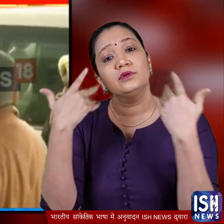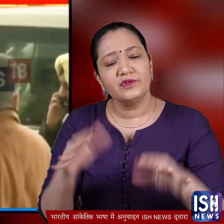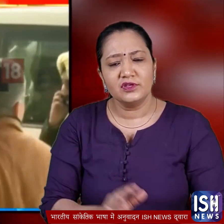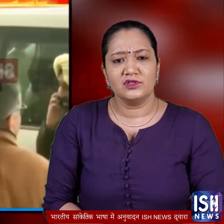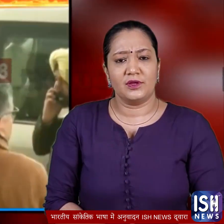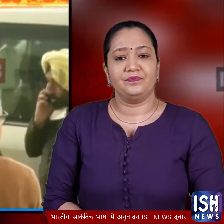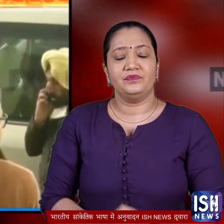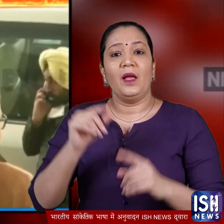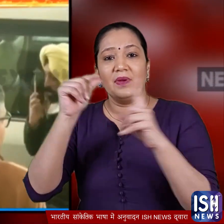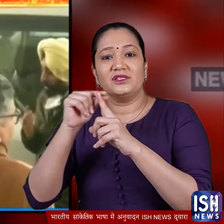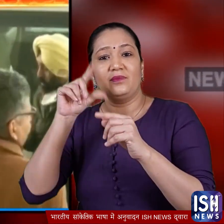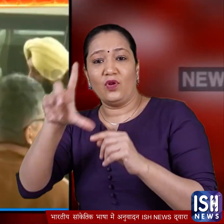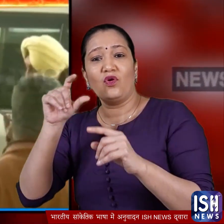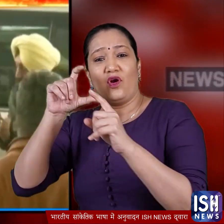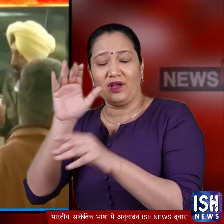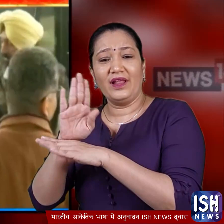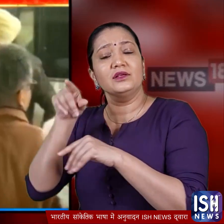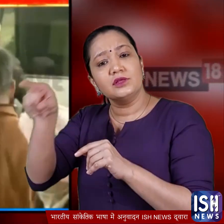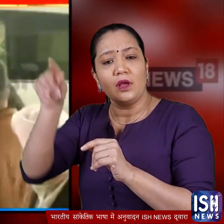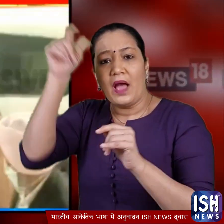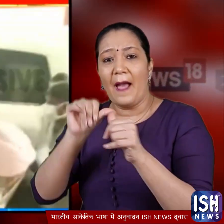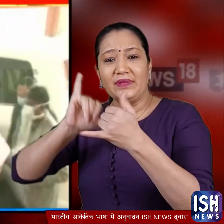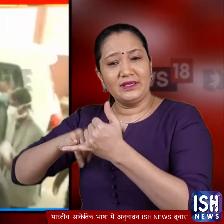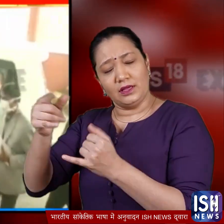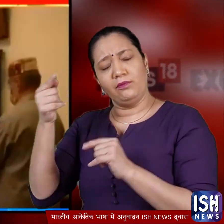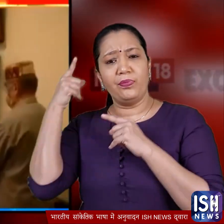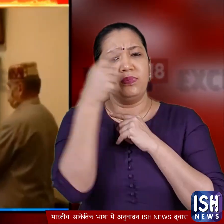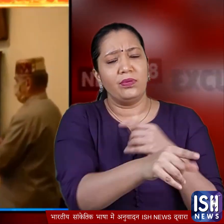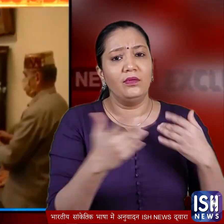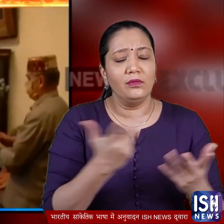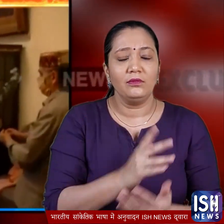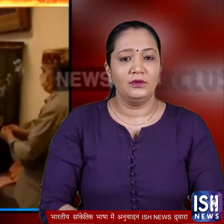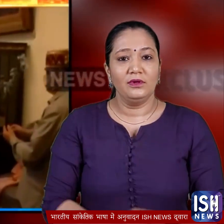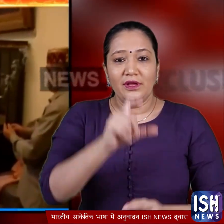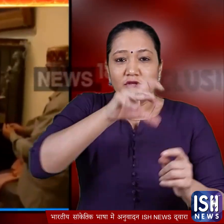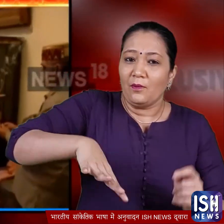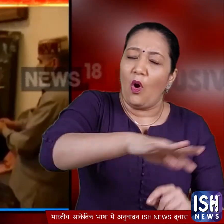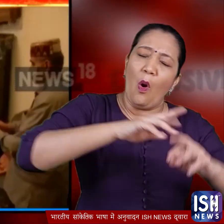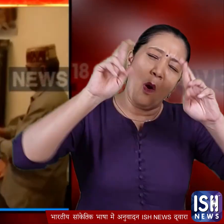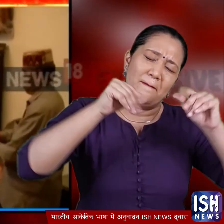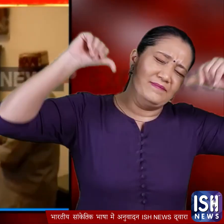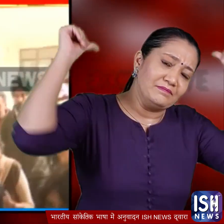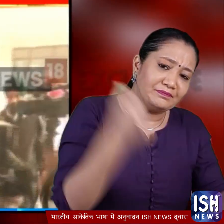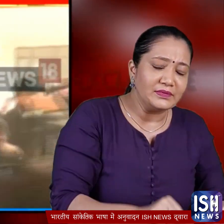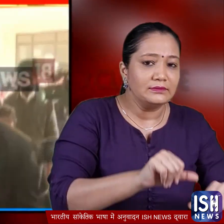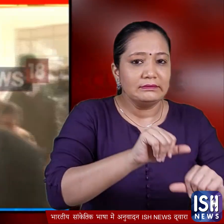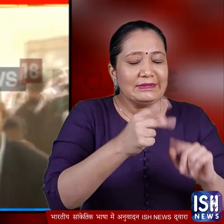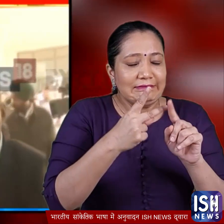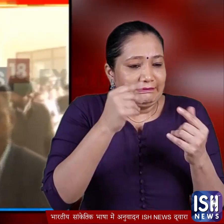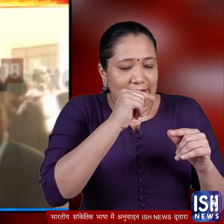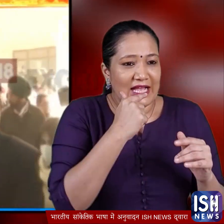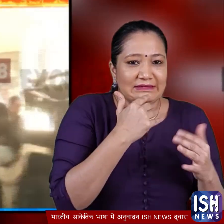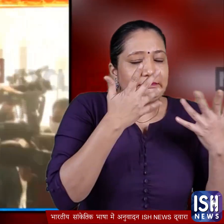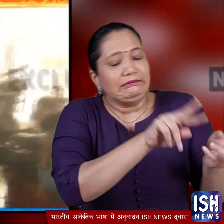दिया, जिसके बाद पंजाब लोक कांग्रेस के अध्यक्ष कैप्टन अमरिंदर सिंह ने उन पर निशाना साधा। उन्होंने दावा किया कि चमकौर साहिब से हारने के डर से चन्नी